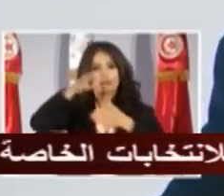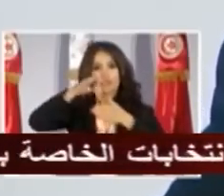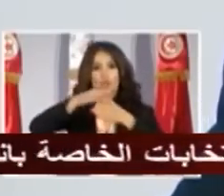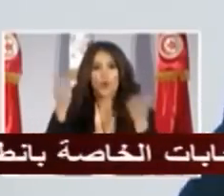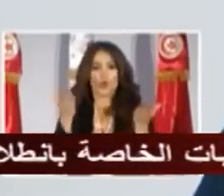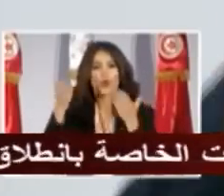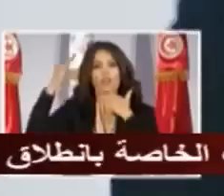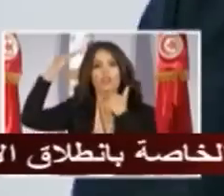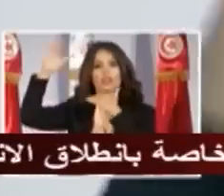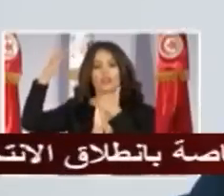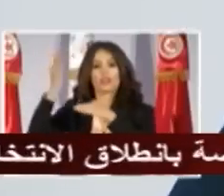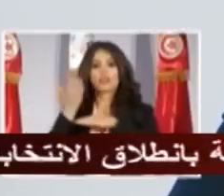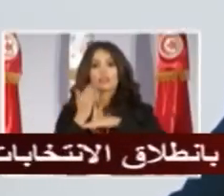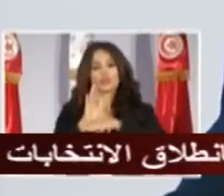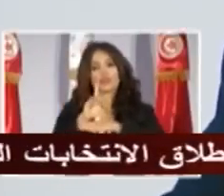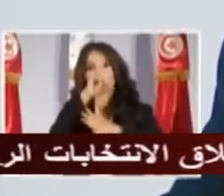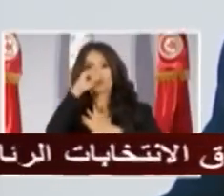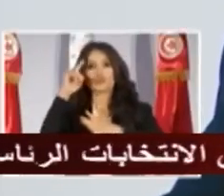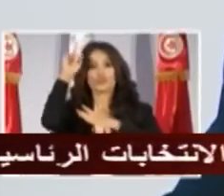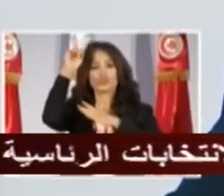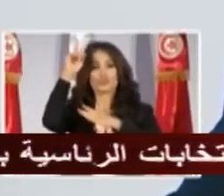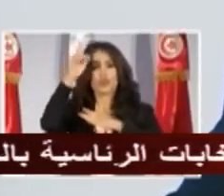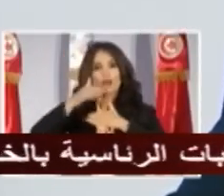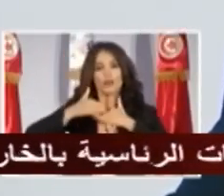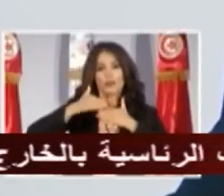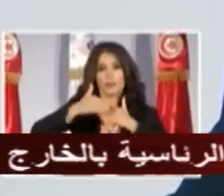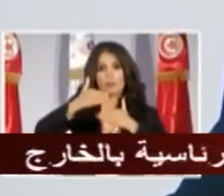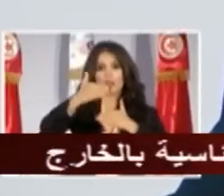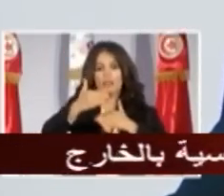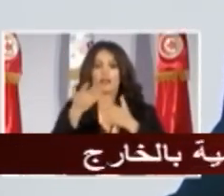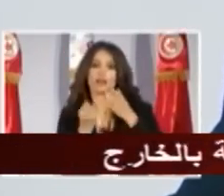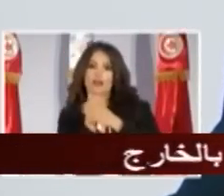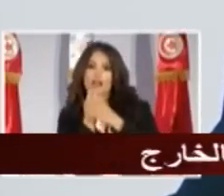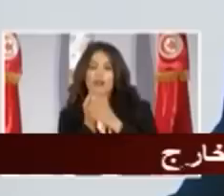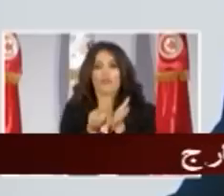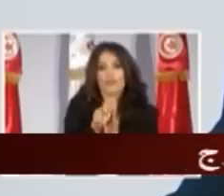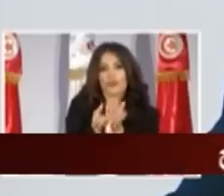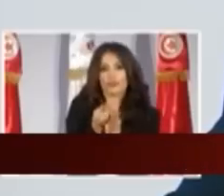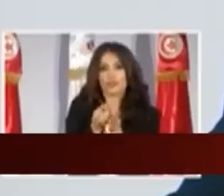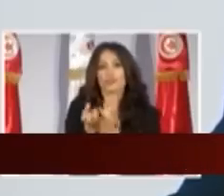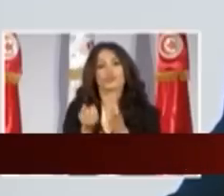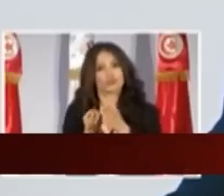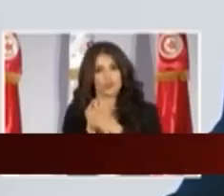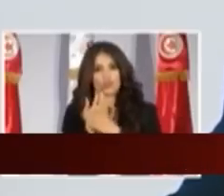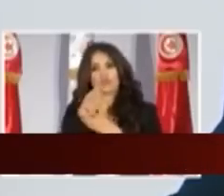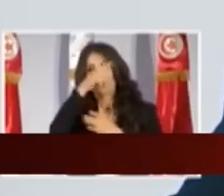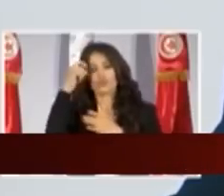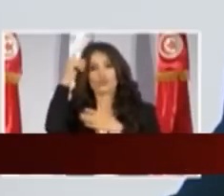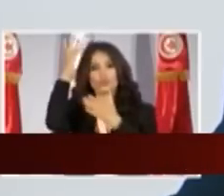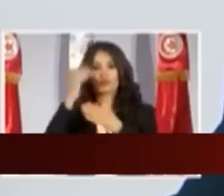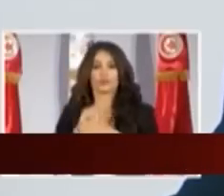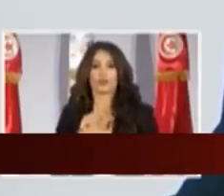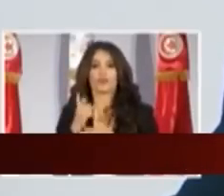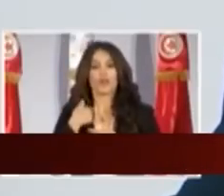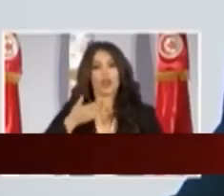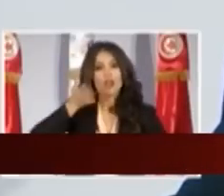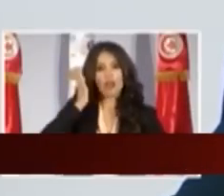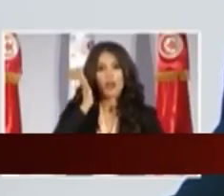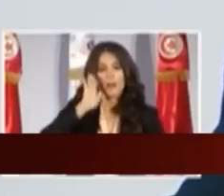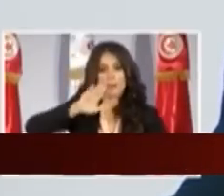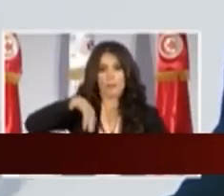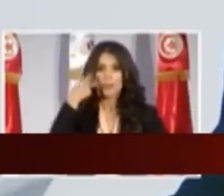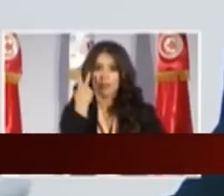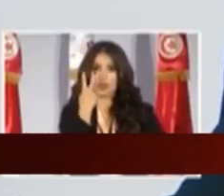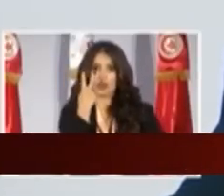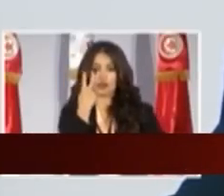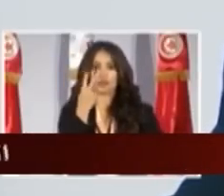ونعطيكم ان شاء الله ا تباعا المستجدات اه بتكون ان شاء الله الندوه الصحفيه الثانيه